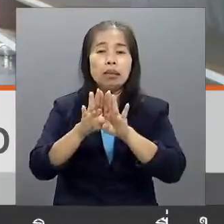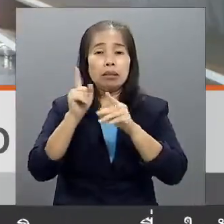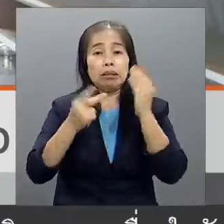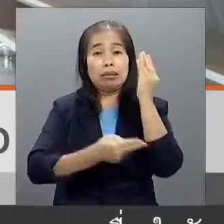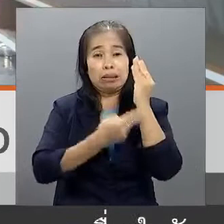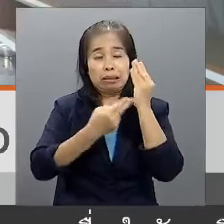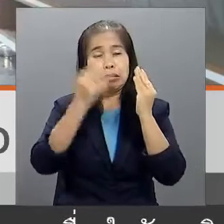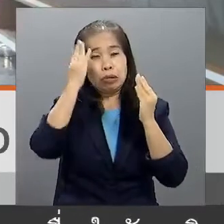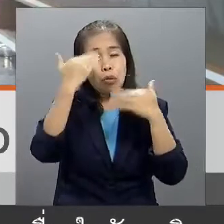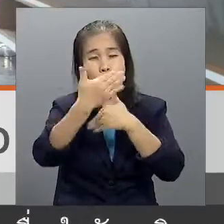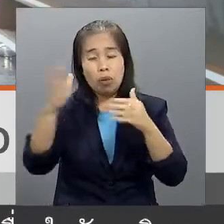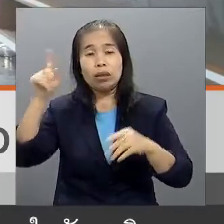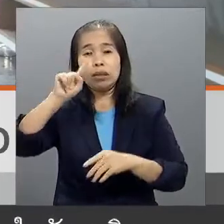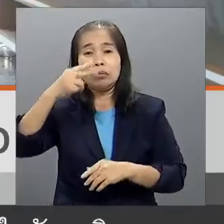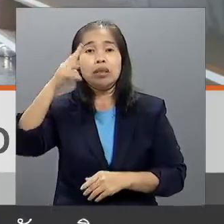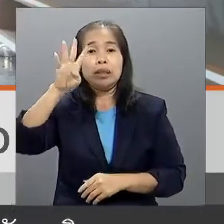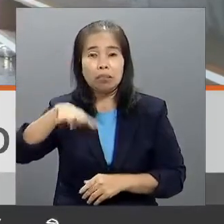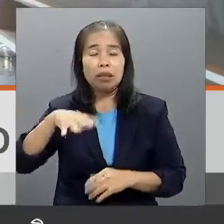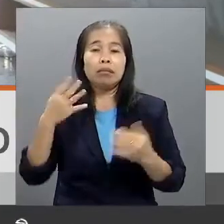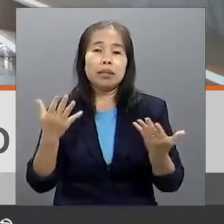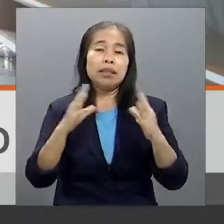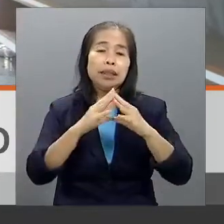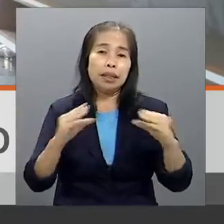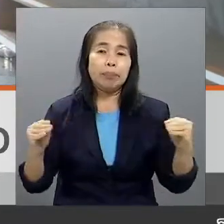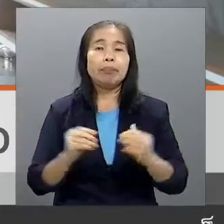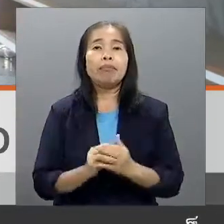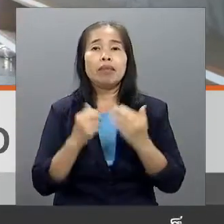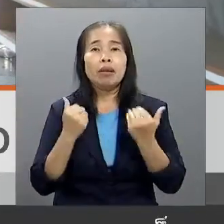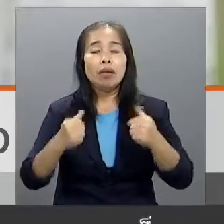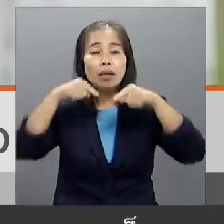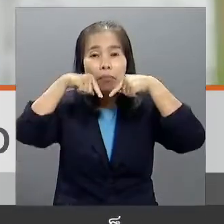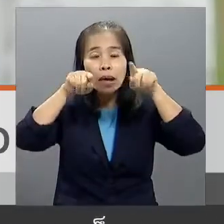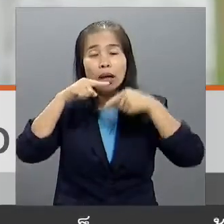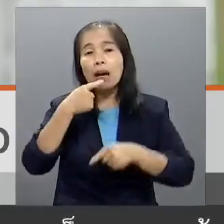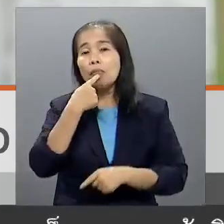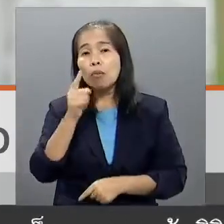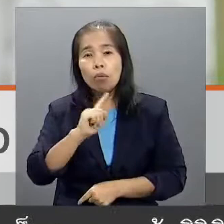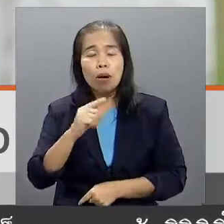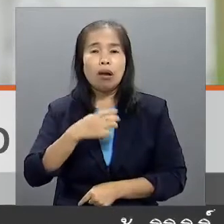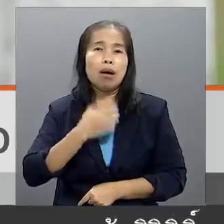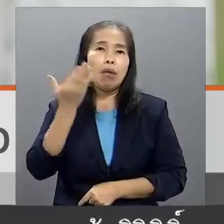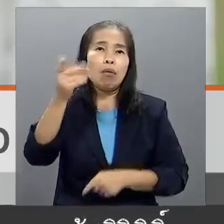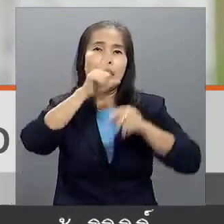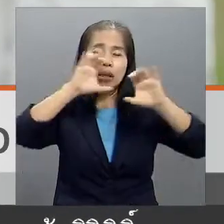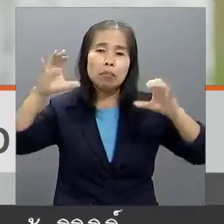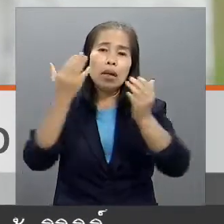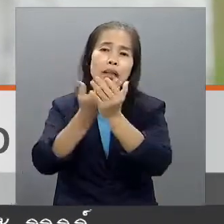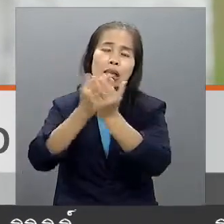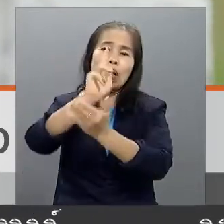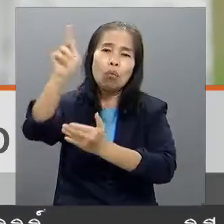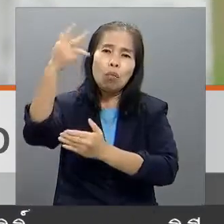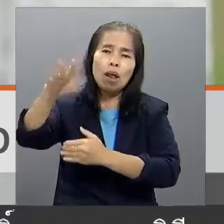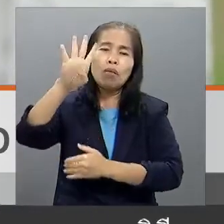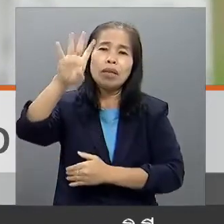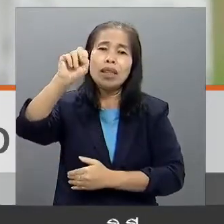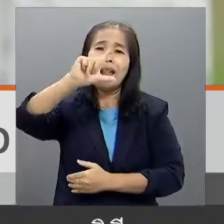ห้องประทานุตสาหกรมทองเที่วจัหวดพังาก็บอกว่าอยากให้ร Skillshare นำก็ประมาณ 4 แล้ Coast มากระตุ้นร้ายได้ด้